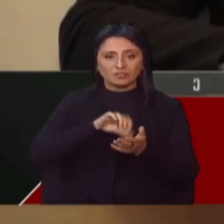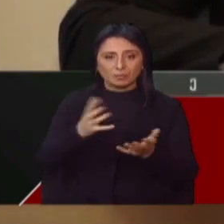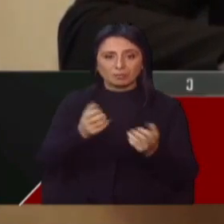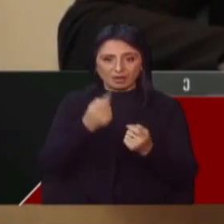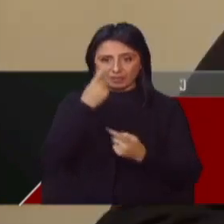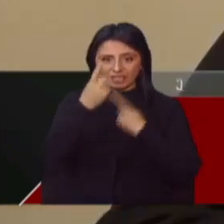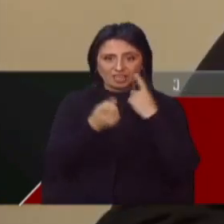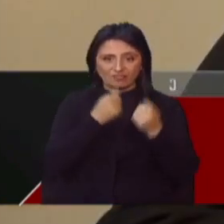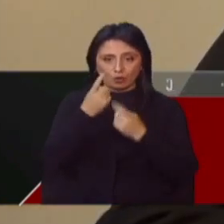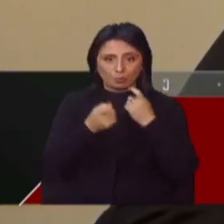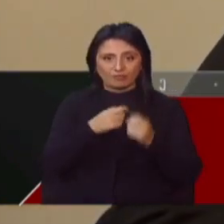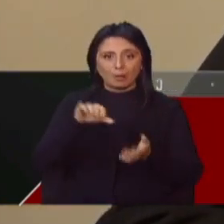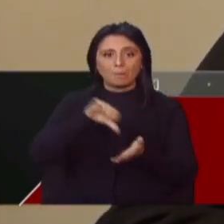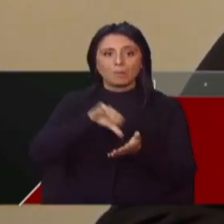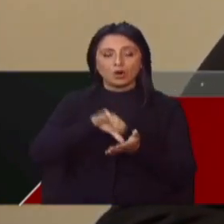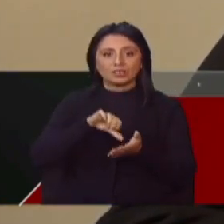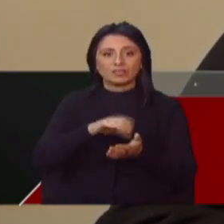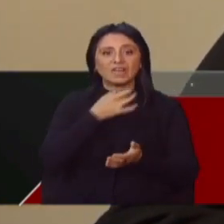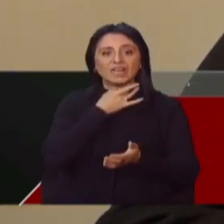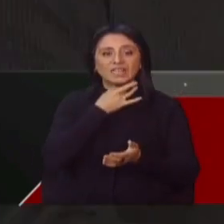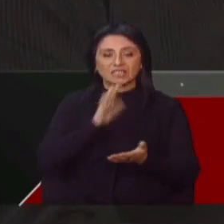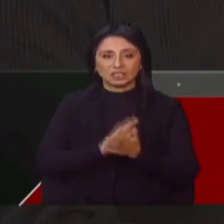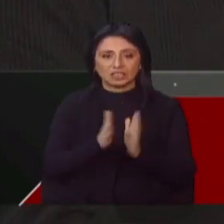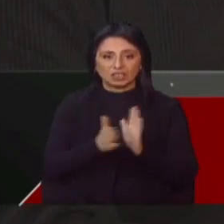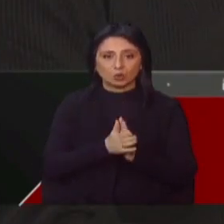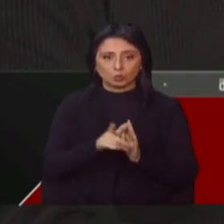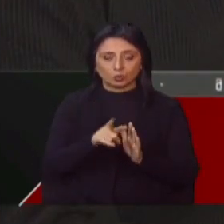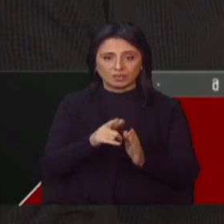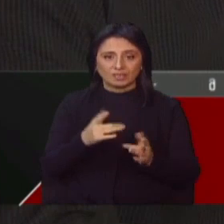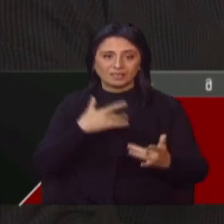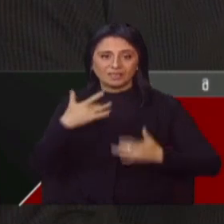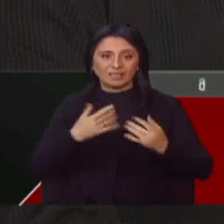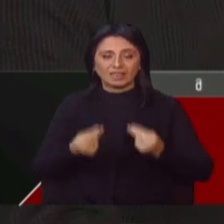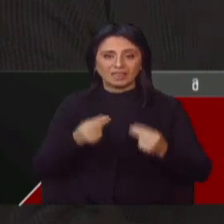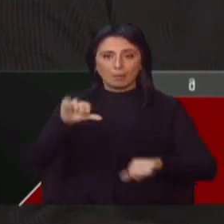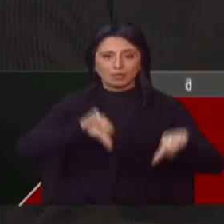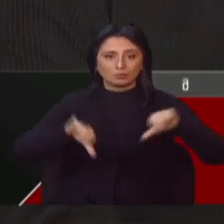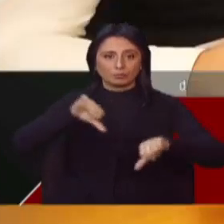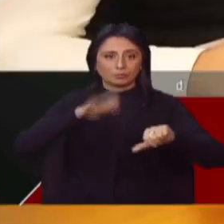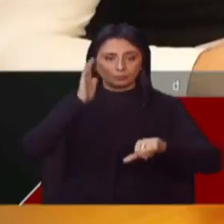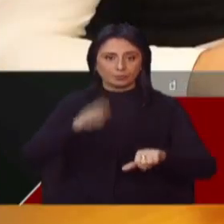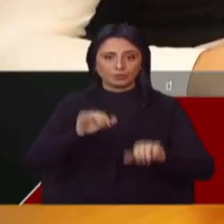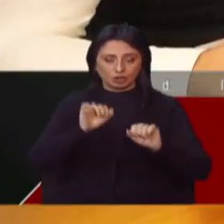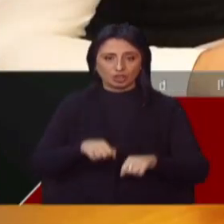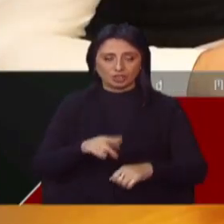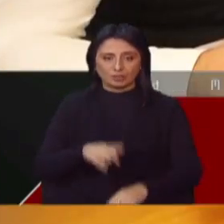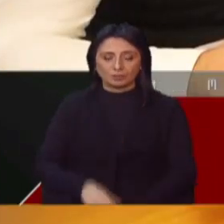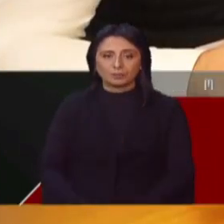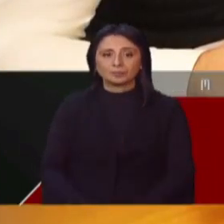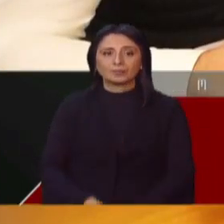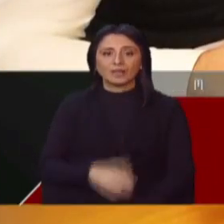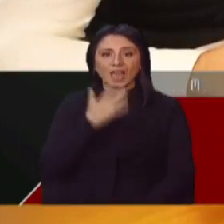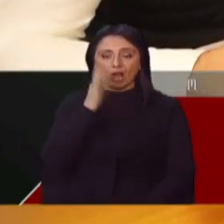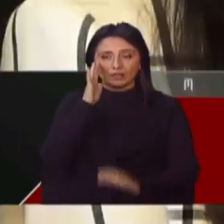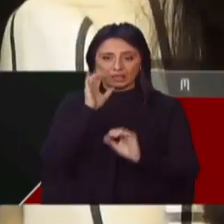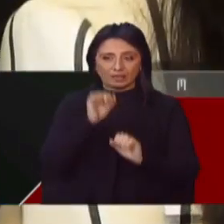მიიღებენ ინფორმაციას მონაწილეებს კრიზისული სიტუაციის ამსახველ სიმულაციურ თამაშებში აქტიურად ჩართვის შესაძლებლობაც ექნებათ